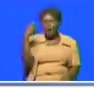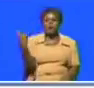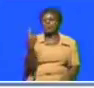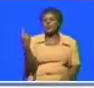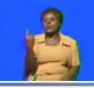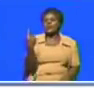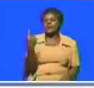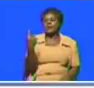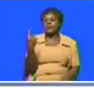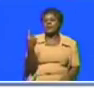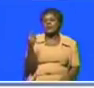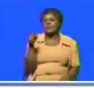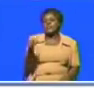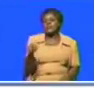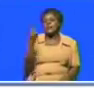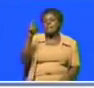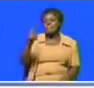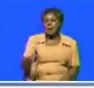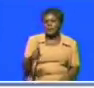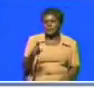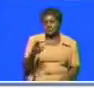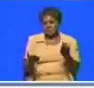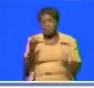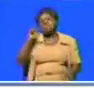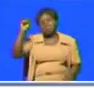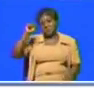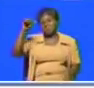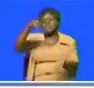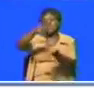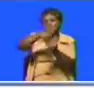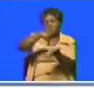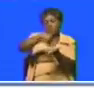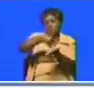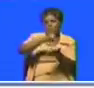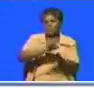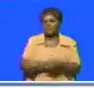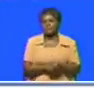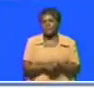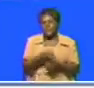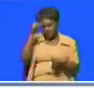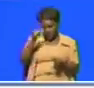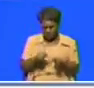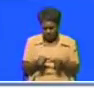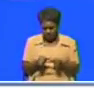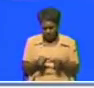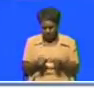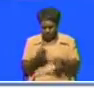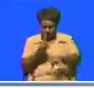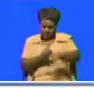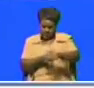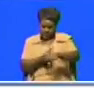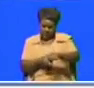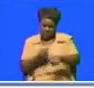hivyo hili ni jambo ambalo lazima tunaona kwamba kuna mkono wa kisiasa ndani yake. Na kumbuka wakati tunasema kwamba